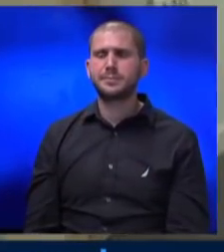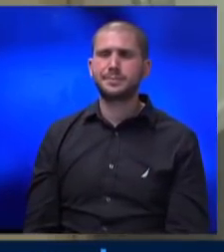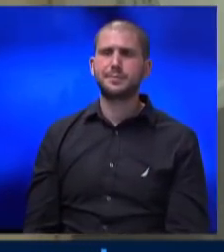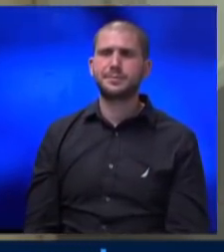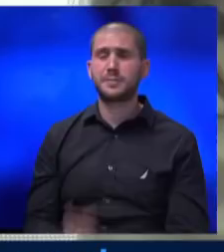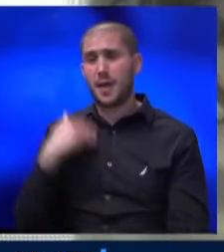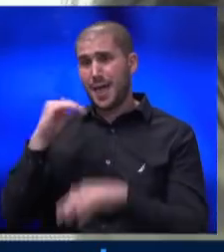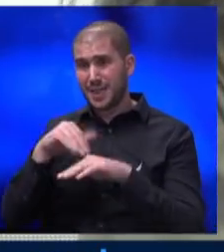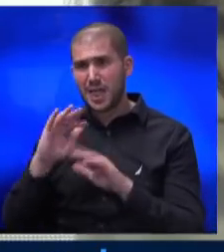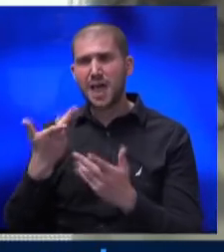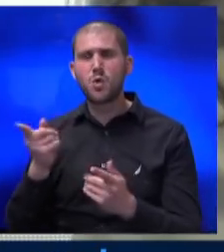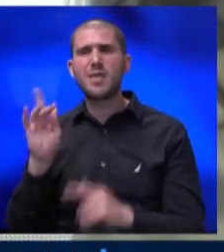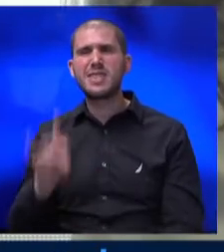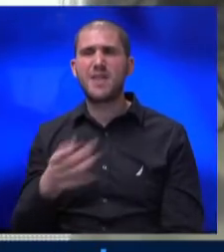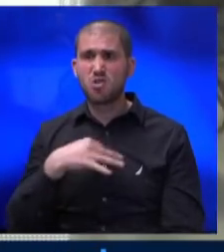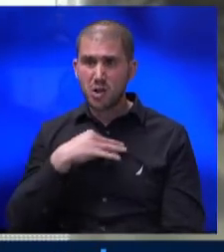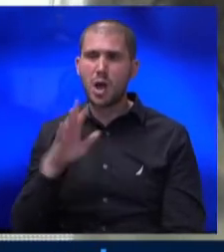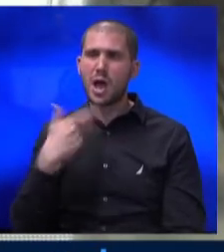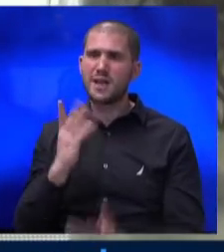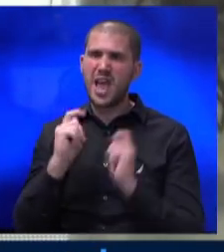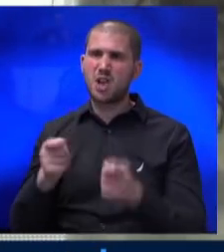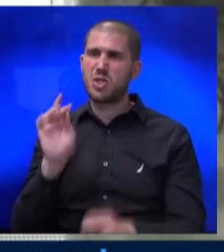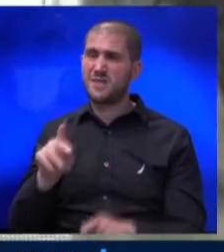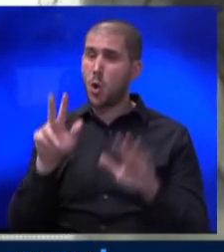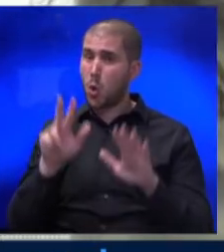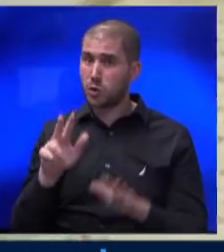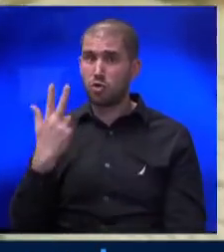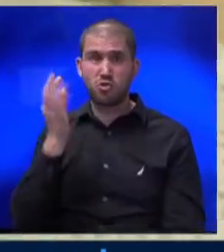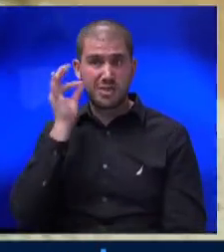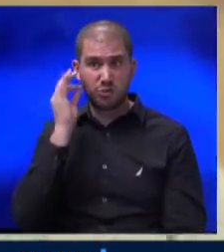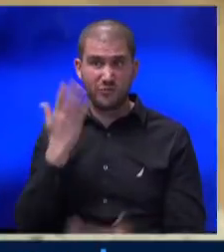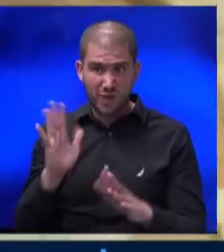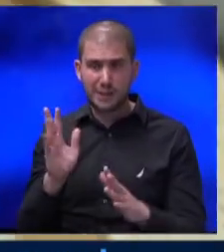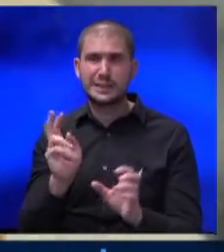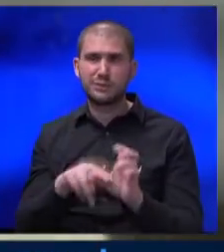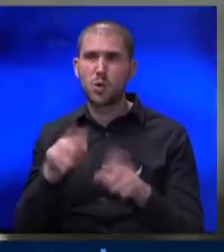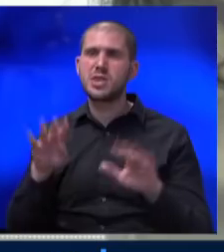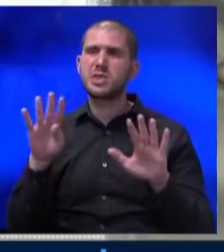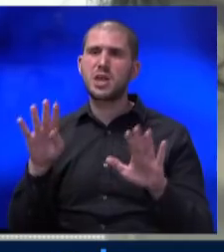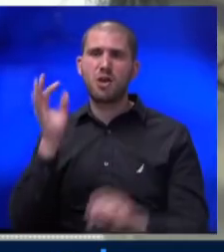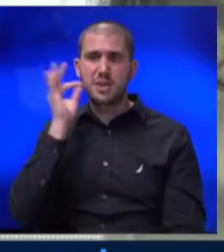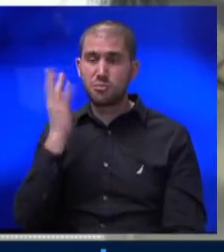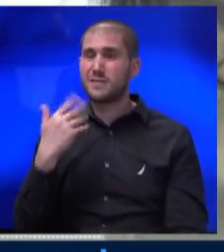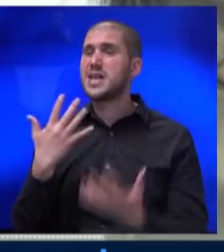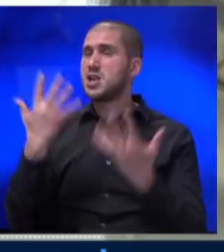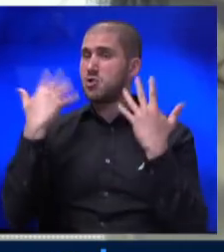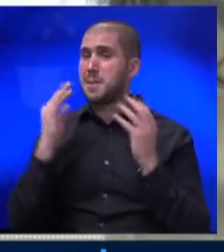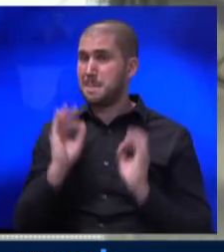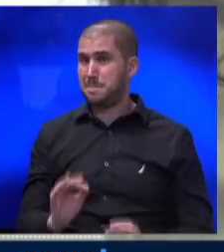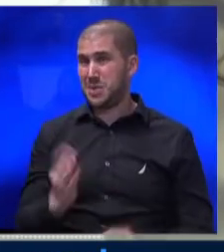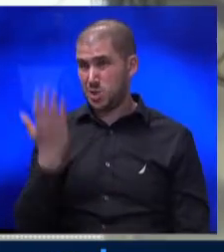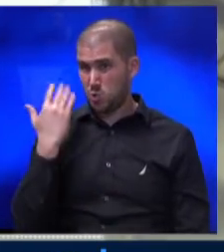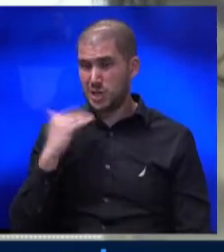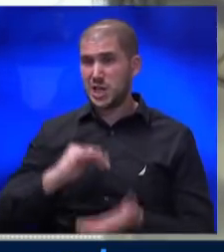ידכן אתכם איפה עומדת התביעה שלנו, אז אחרי שהגשנו את התביעה באוגוסט עם 3 נשים, הצטרפו עוד 9 נשים. לפני 10 שנים בדיוק,